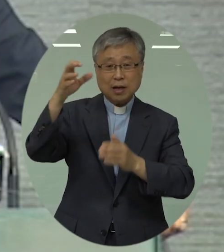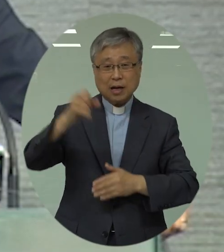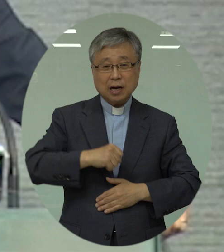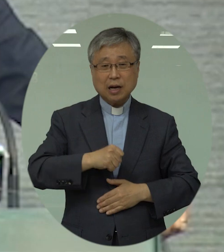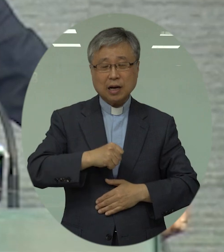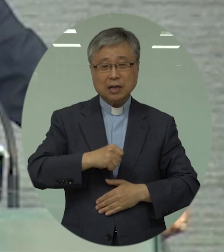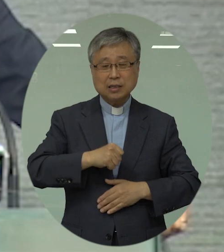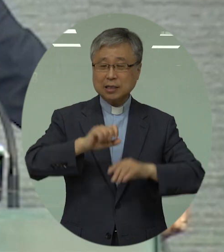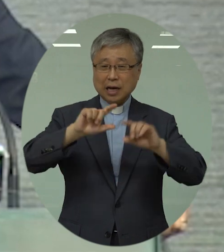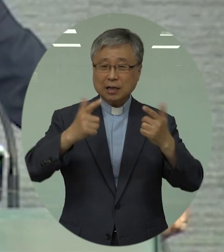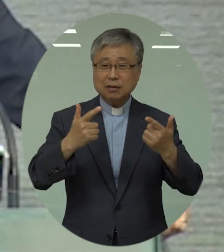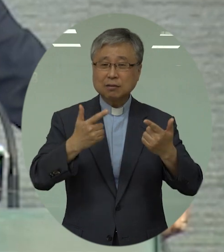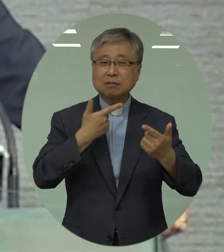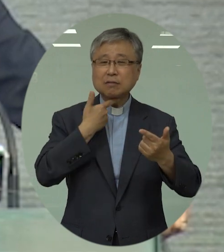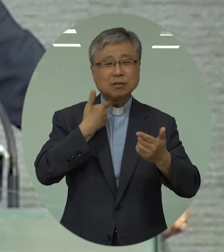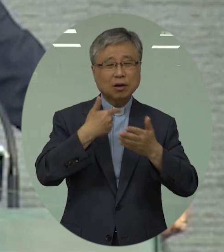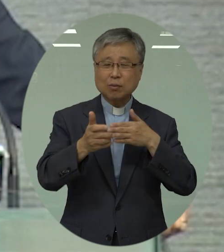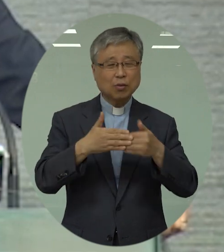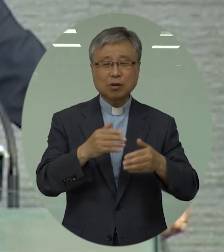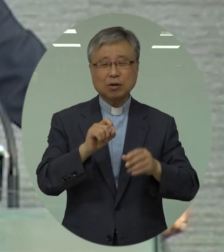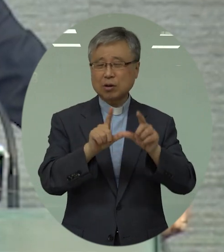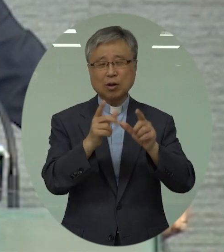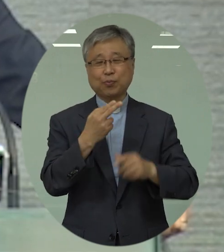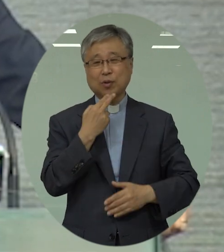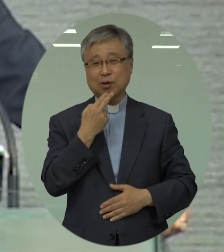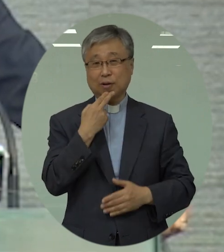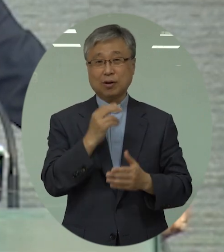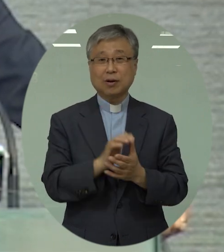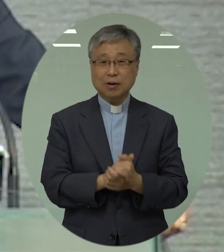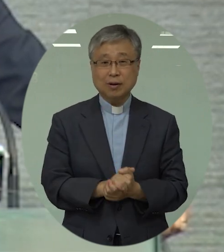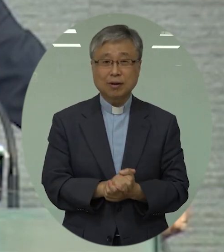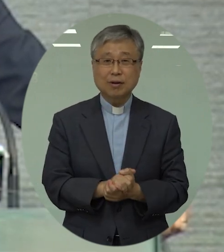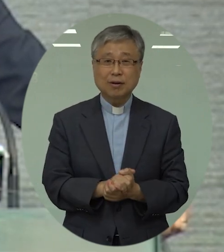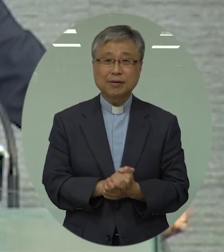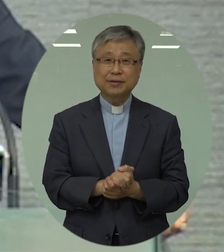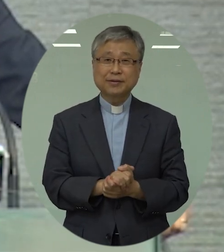적을 거의 모르겠어요. 거의 모르겠어요.